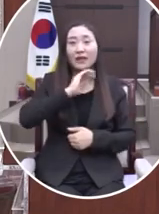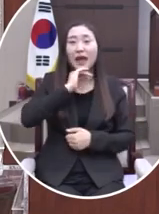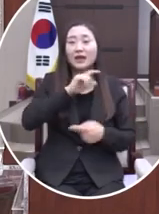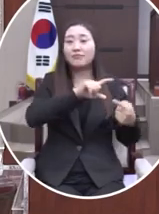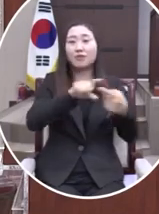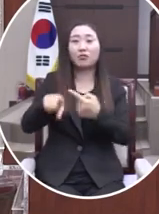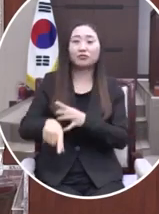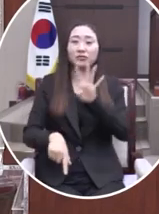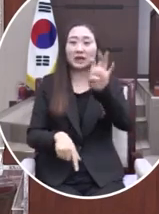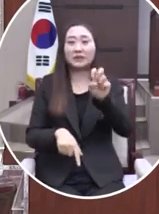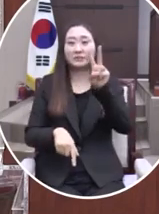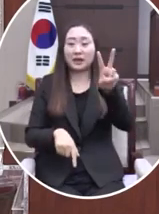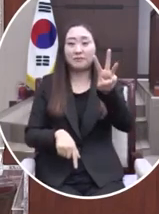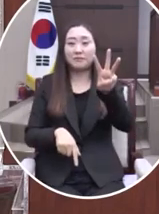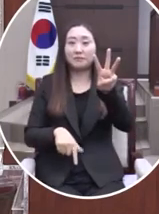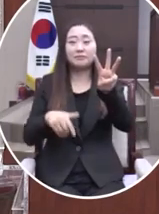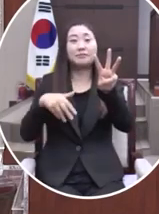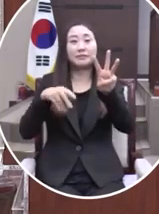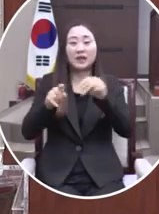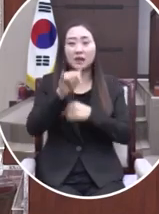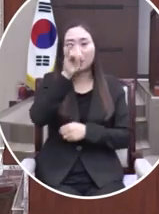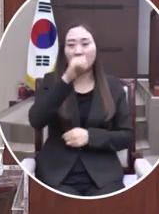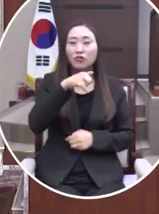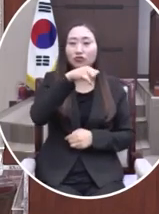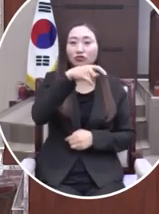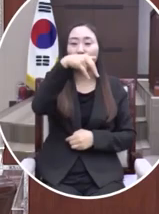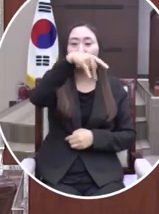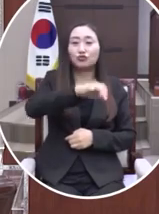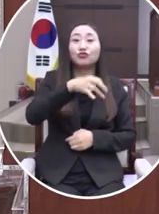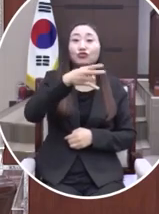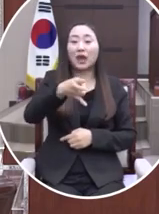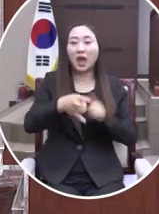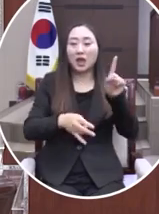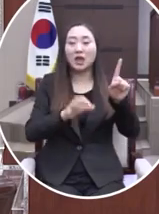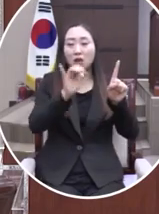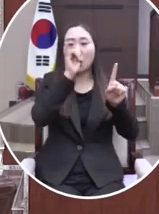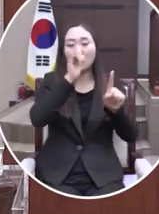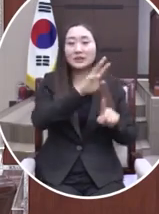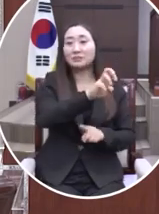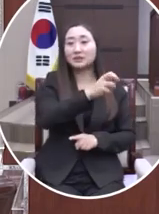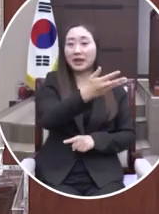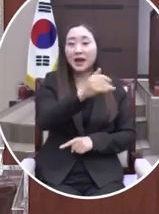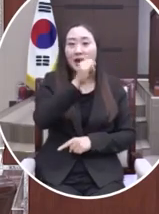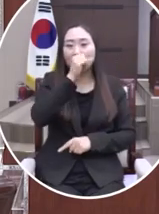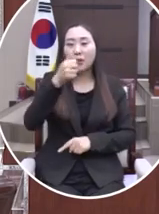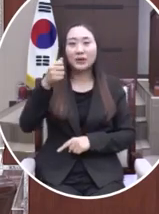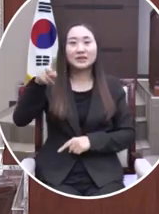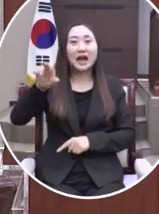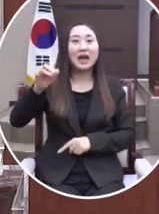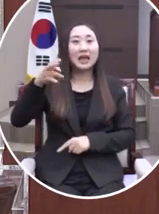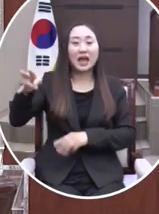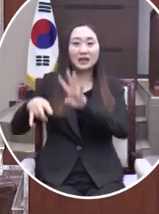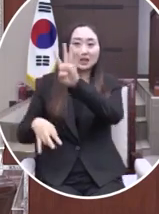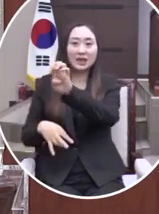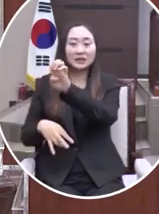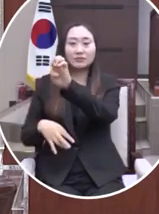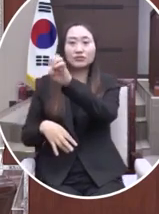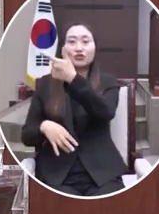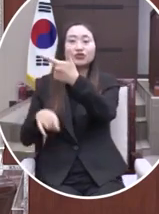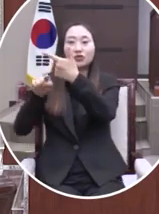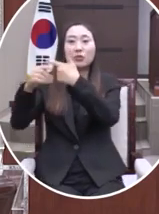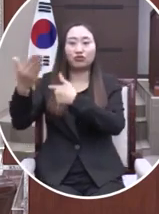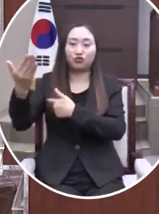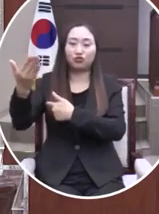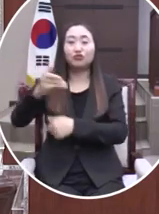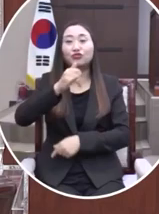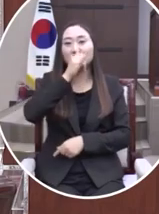43세입니다. 동별로는 중계 1동이 38세로 가장 낮았고 상계 3, 4동이 46.9세로 가장